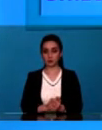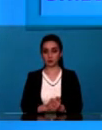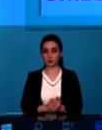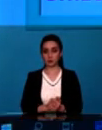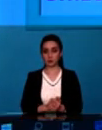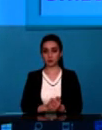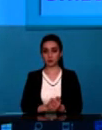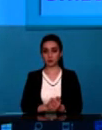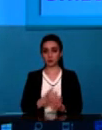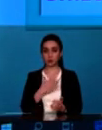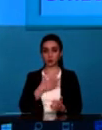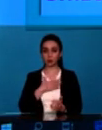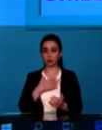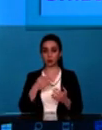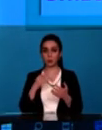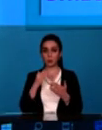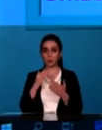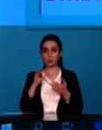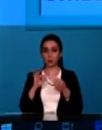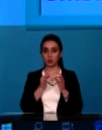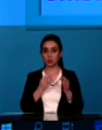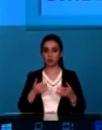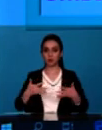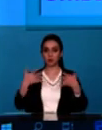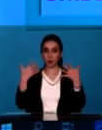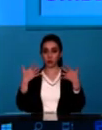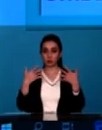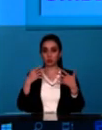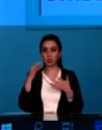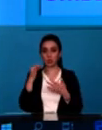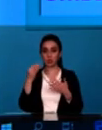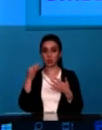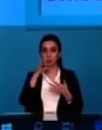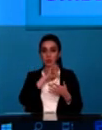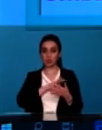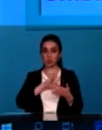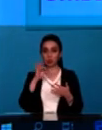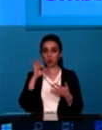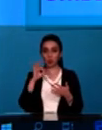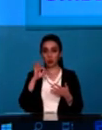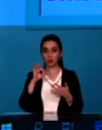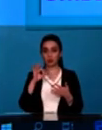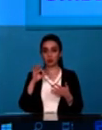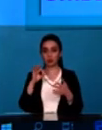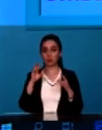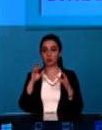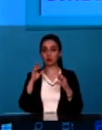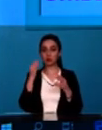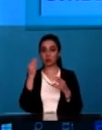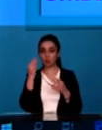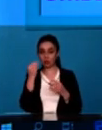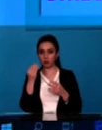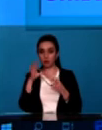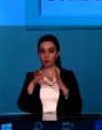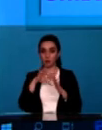Значит, наше приложение выходит. Здесь у нас каждому присваиваются нулевые значения. Теперь, если мы с вами